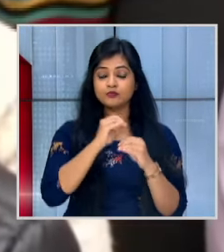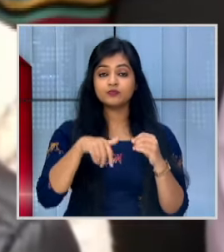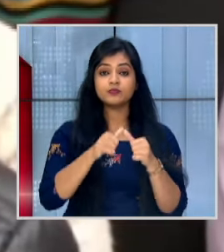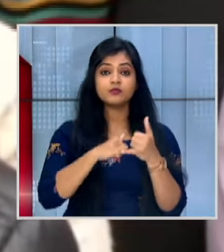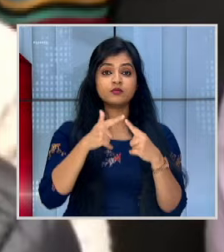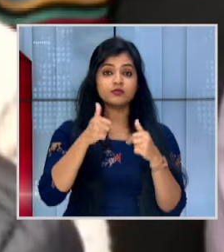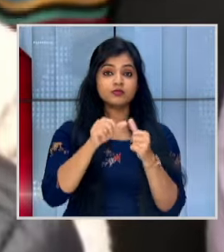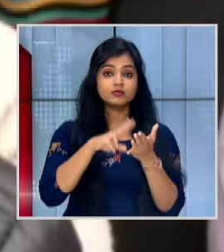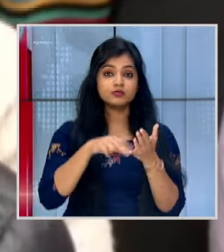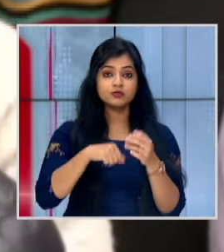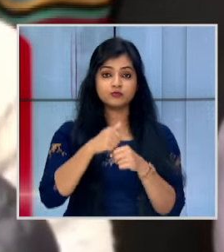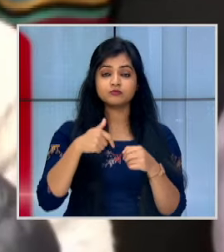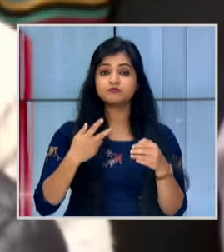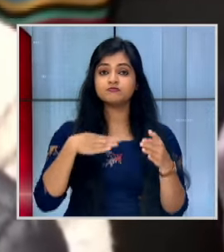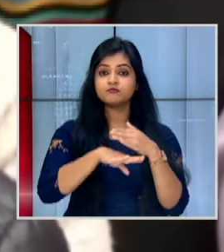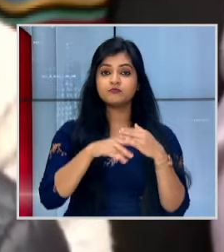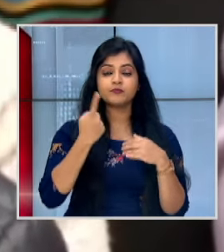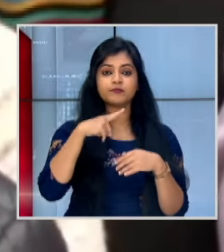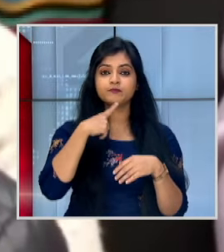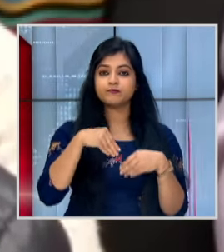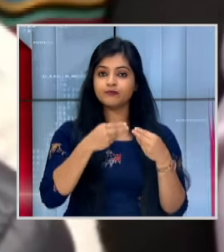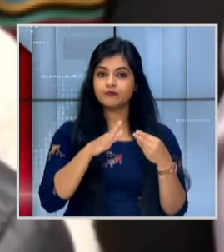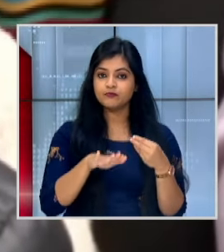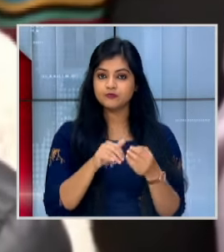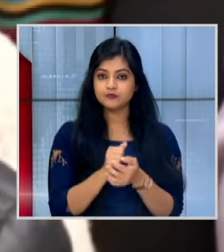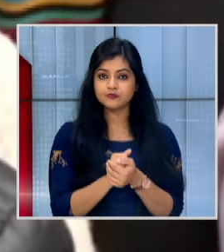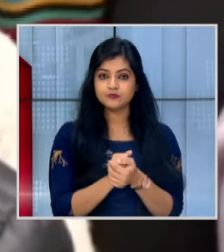ഗെയിംസിൽ പങ്കെടുക്കാൻ വിനേഷ് ഫോഗട്ടിന് അനുമതി നൽകിയിരുന്നു.